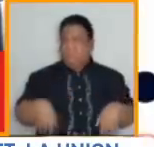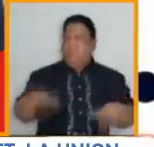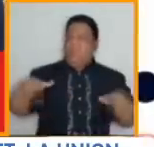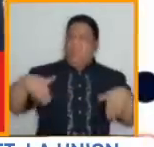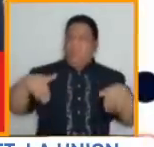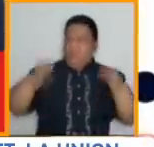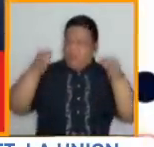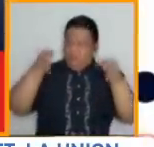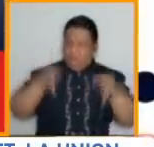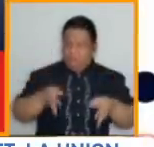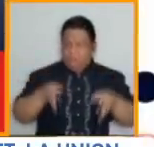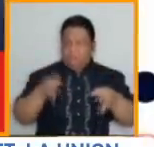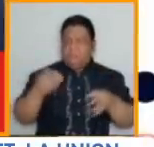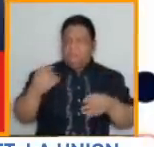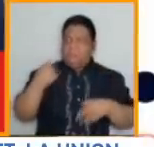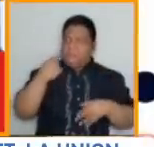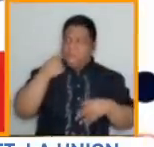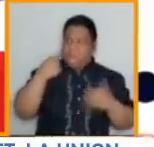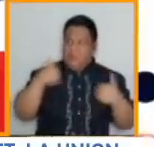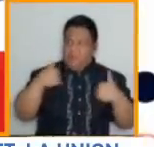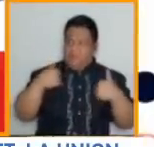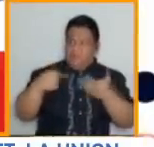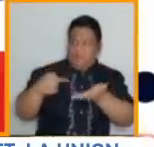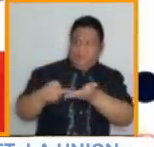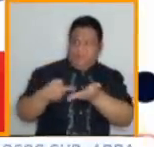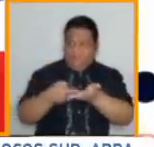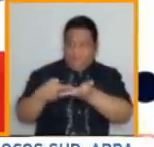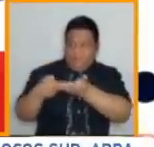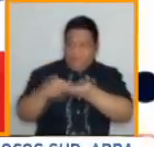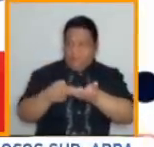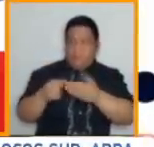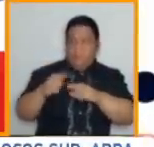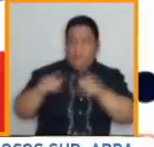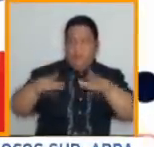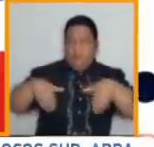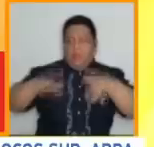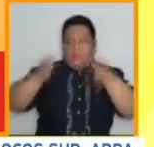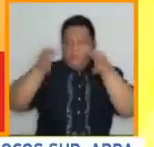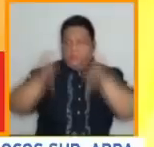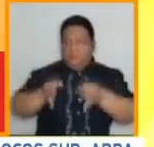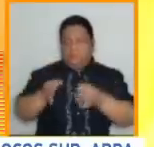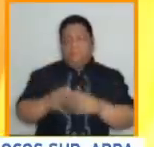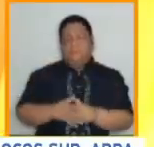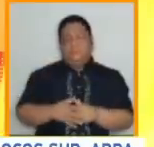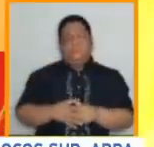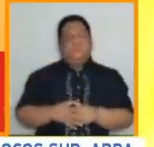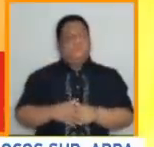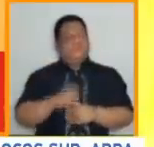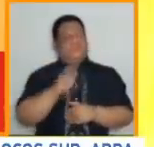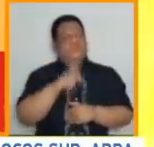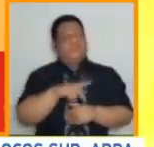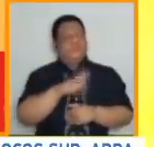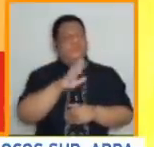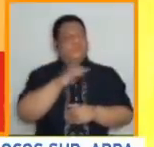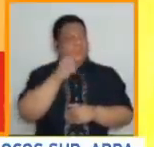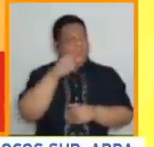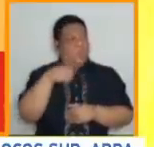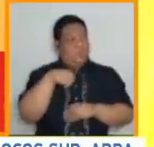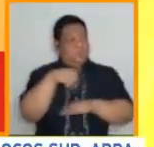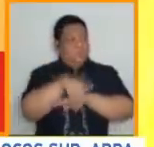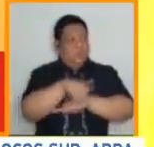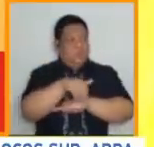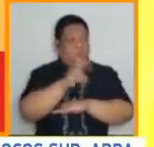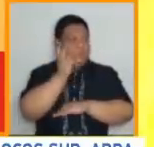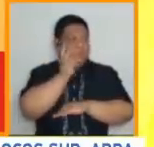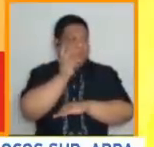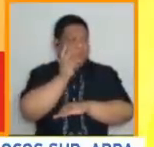nung nakaraan. Pero wala pang desisyon. Okay. Sa kanyang Talk to the People kagabi, nagpaalala rin ng Pangulo sa COMELEC na dapat daw